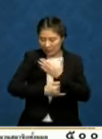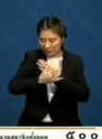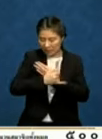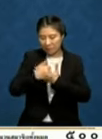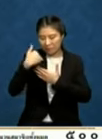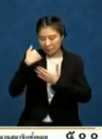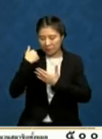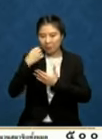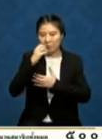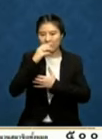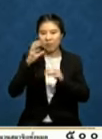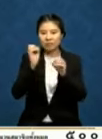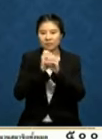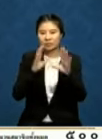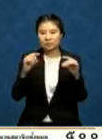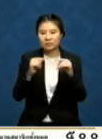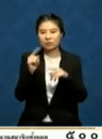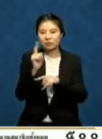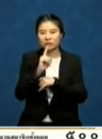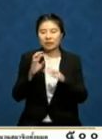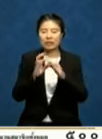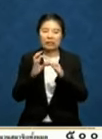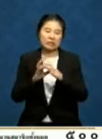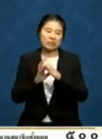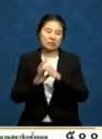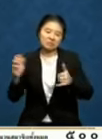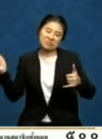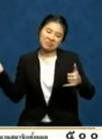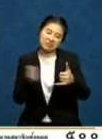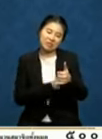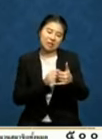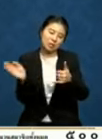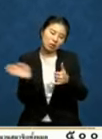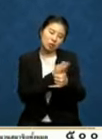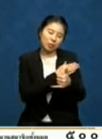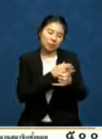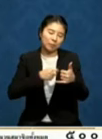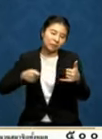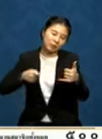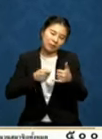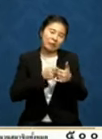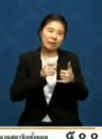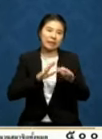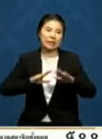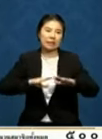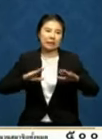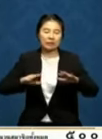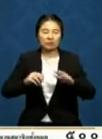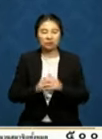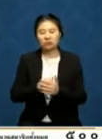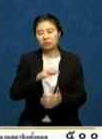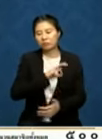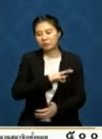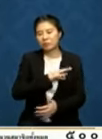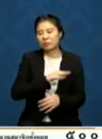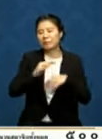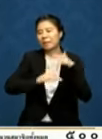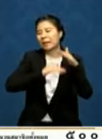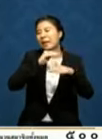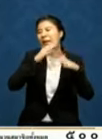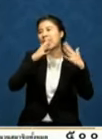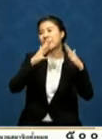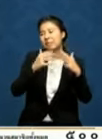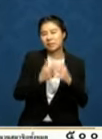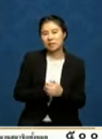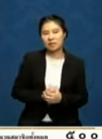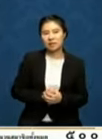องก็แสดงให้เห็นตรงกันว่าการเคี่ยนตีทำร้ายเด็กไม่ได้ส่งผลให้เด็กได้พัฒนาเป็นเด็กหรือเป็นผู้ใหญ่ได้เต็ม